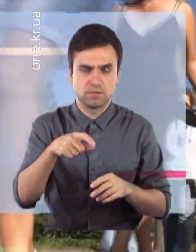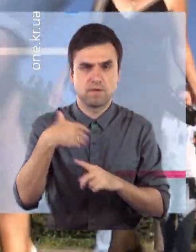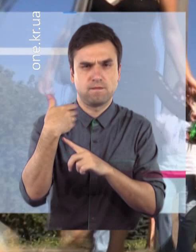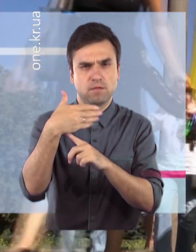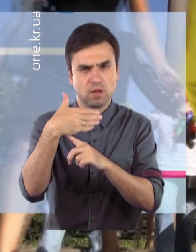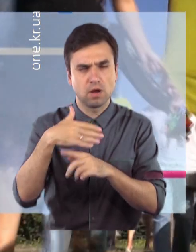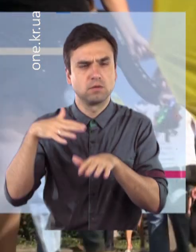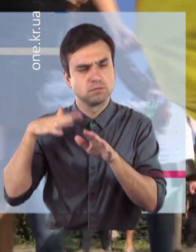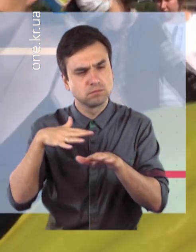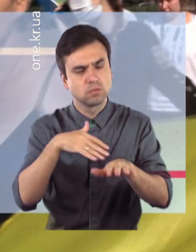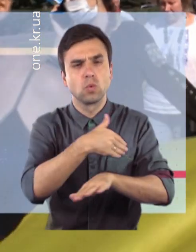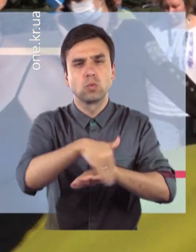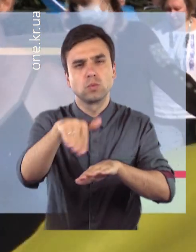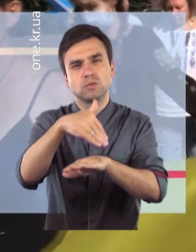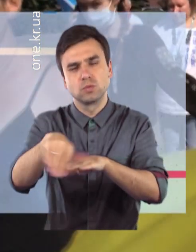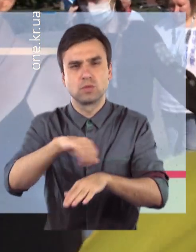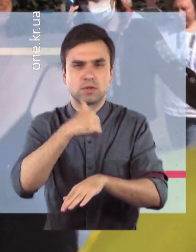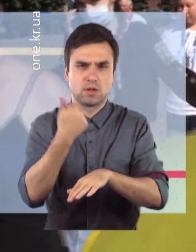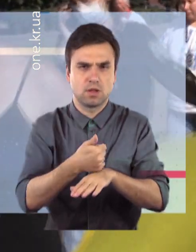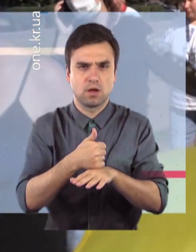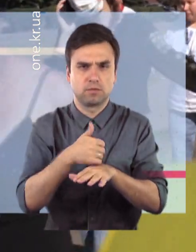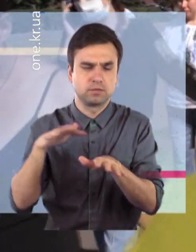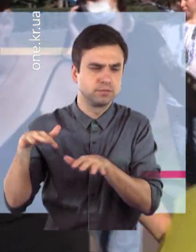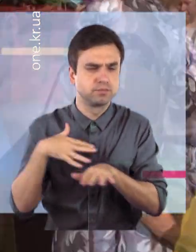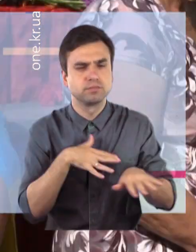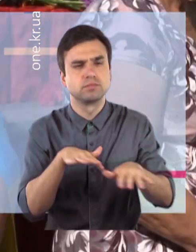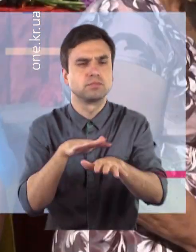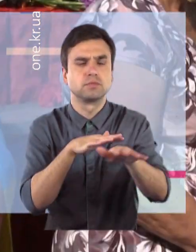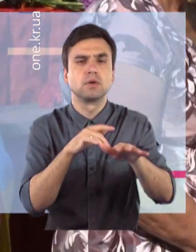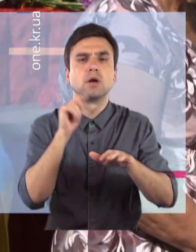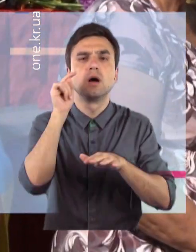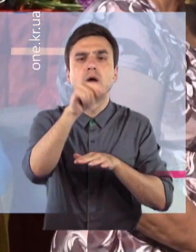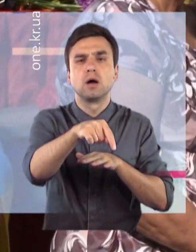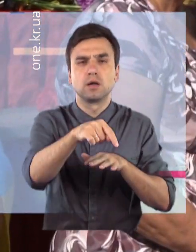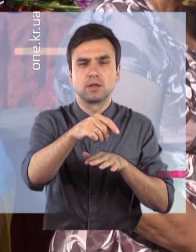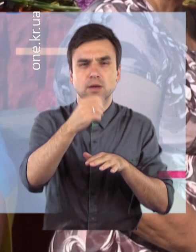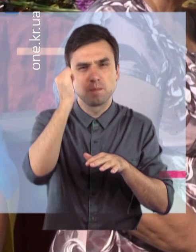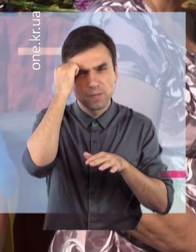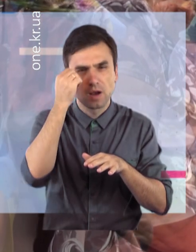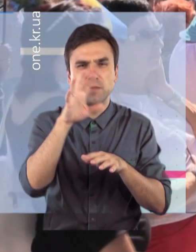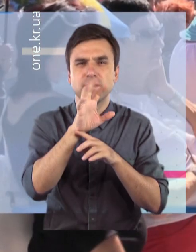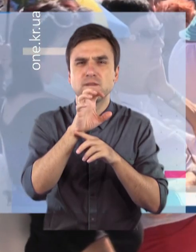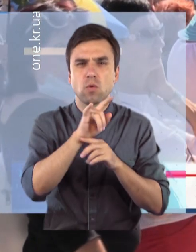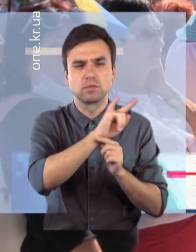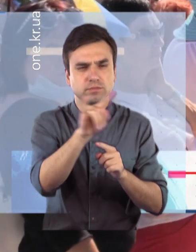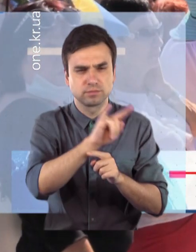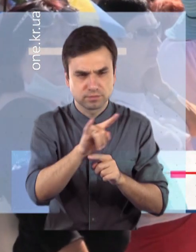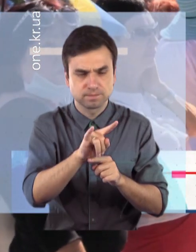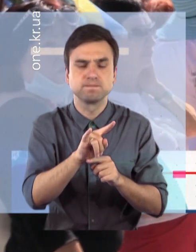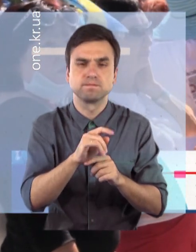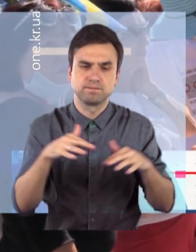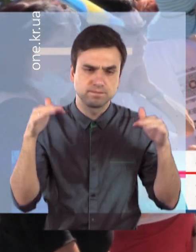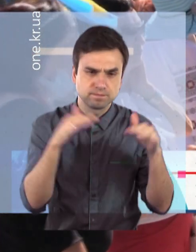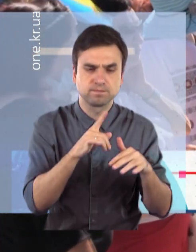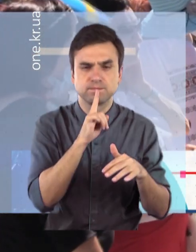пройшли центральними вулицями міста та вшанували пам'ять полеглих на сході України героїв хвилиною мовчання. На сьогоднішню акцію ми